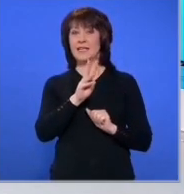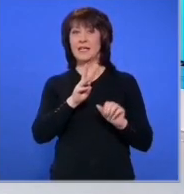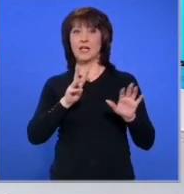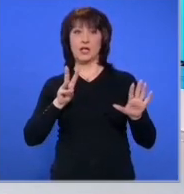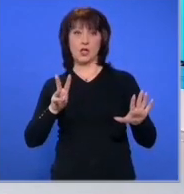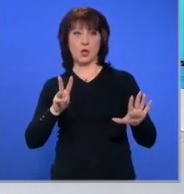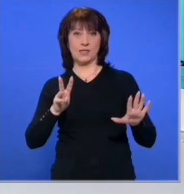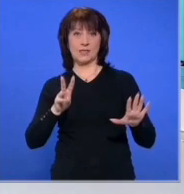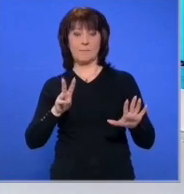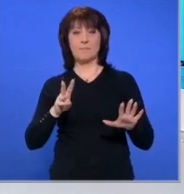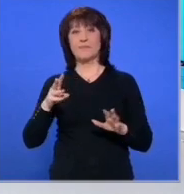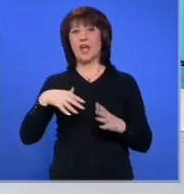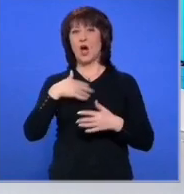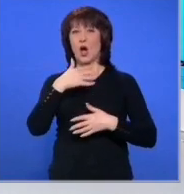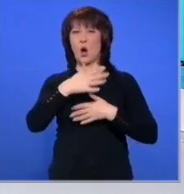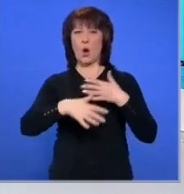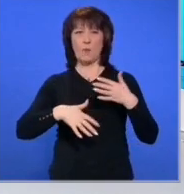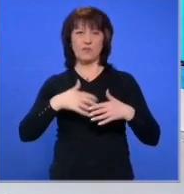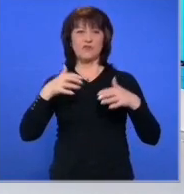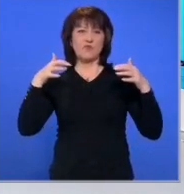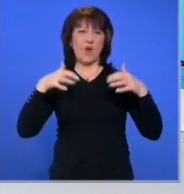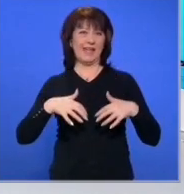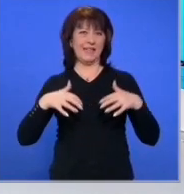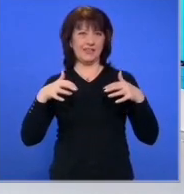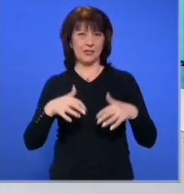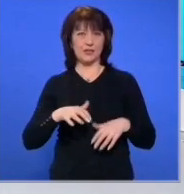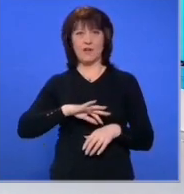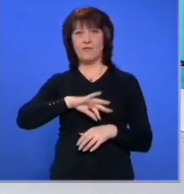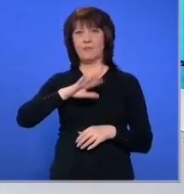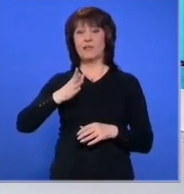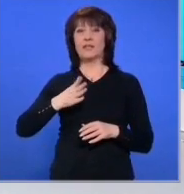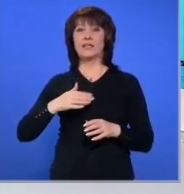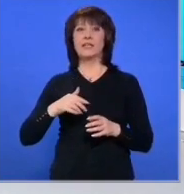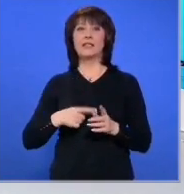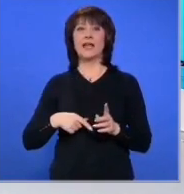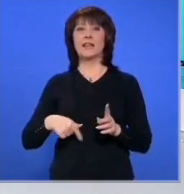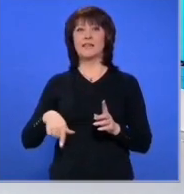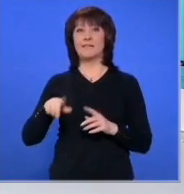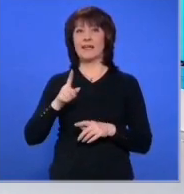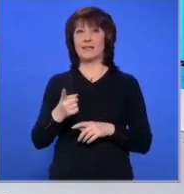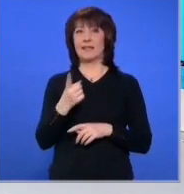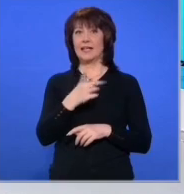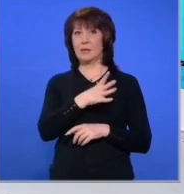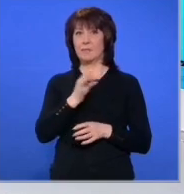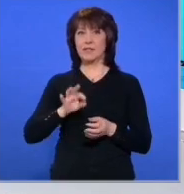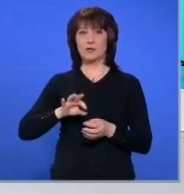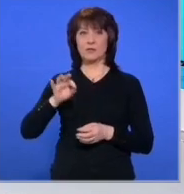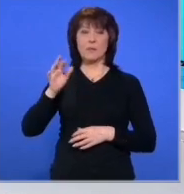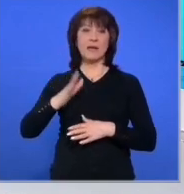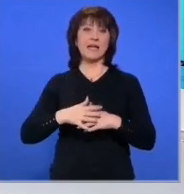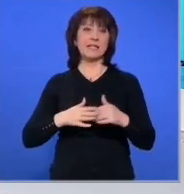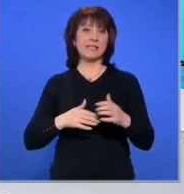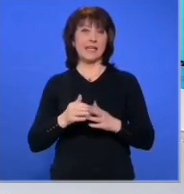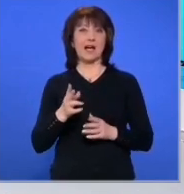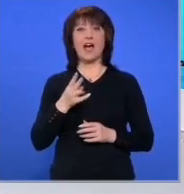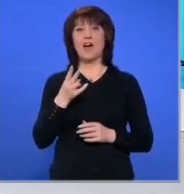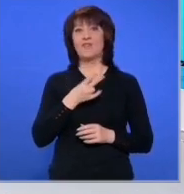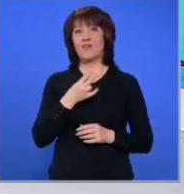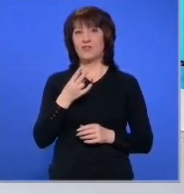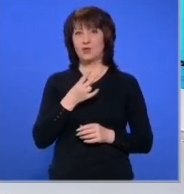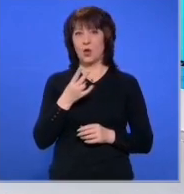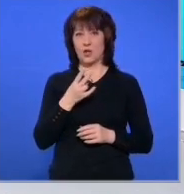градуса. Ще бъде предимно облачно, с валежи от дъжд, в планините над 1500 метра от сняг. Във вторник в отделни